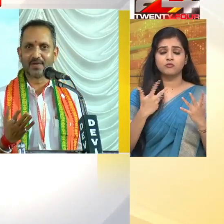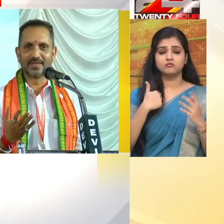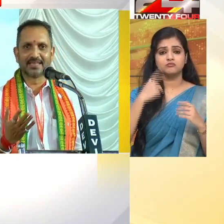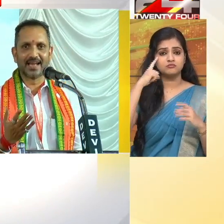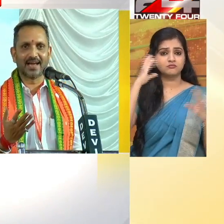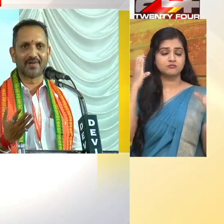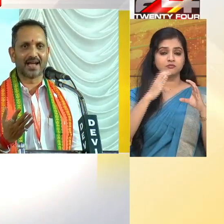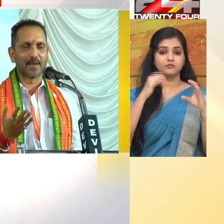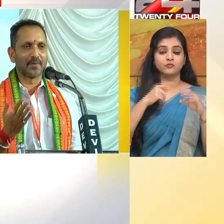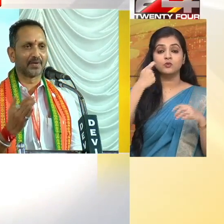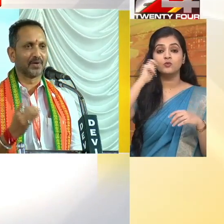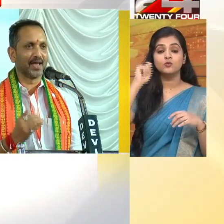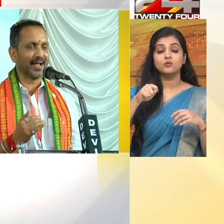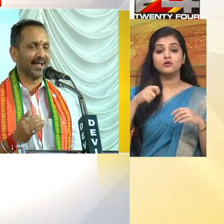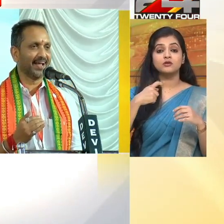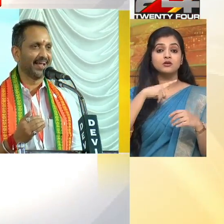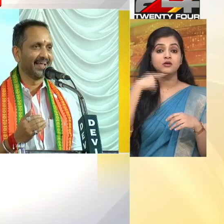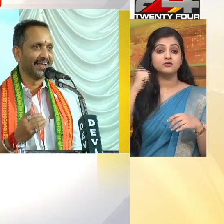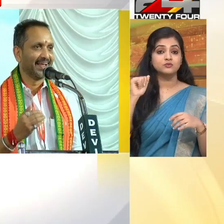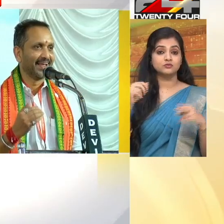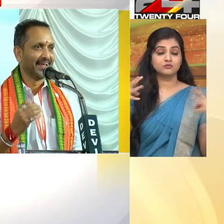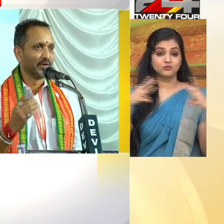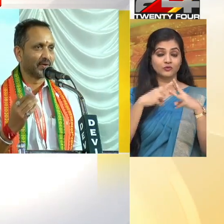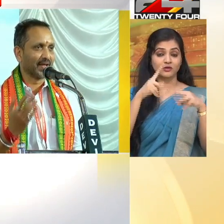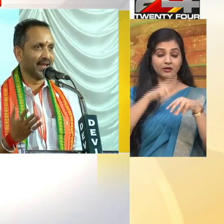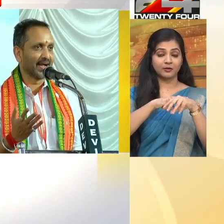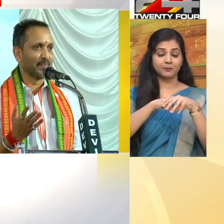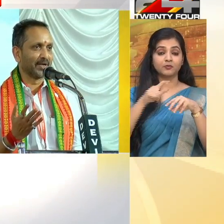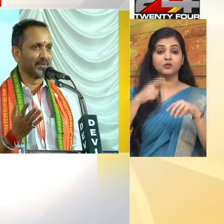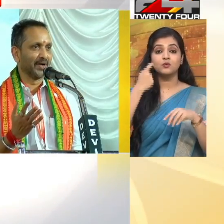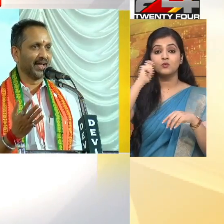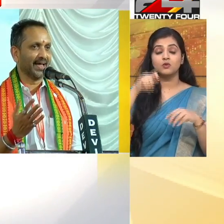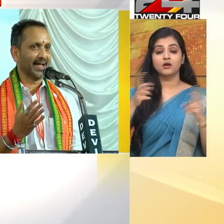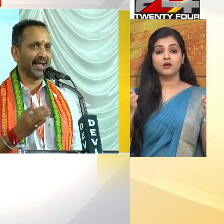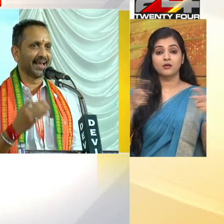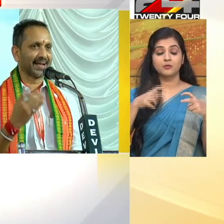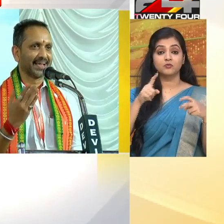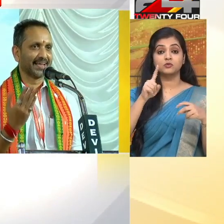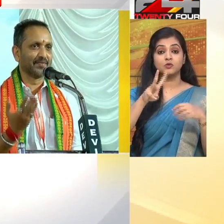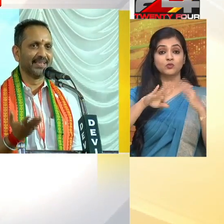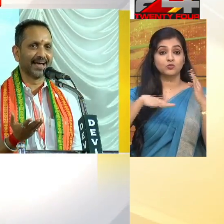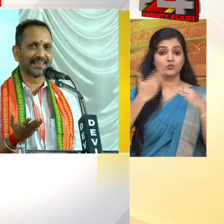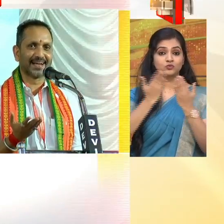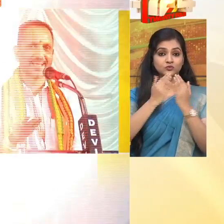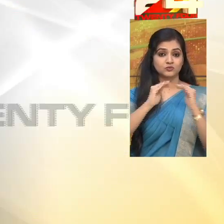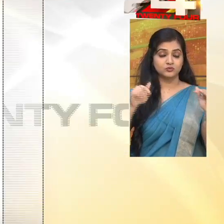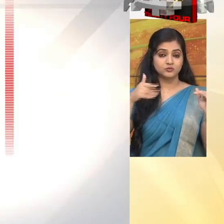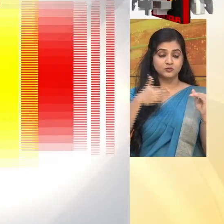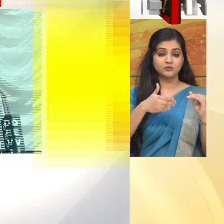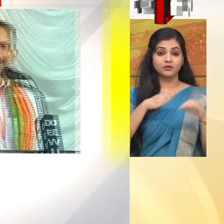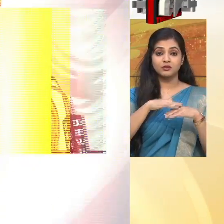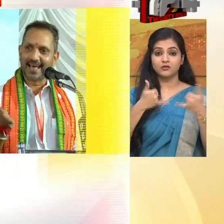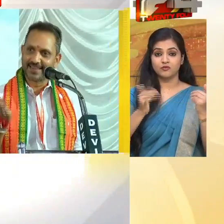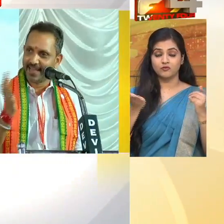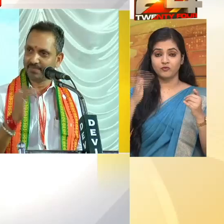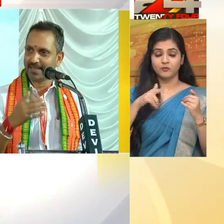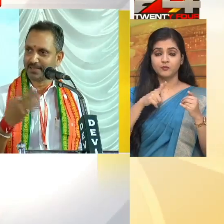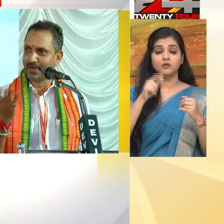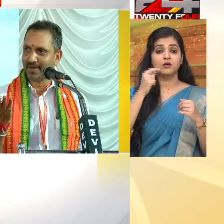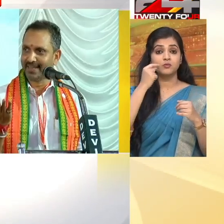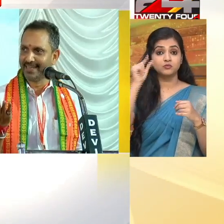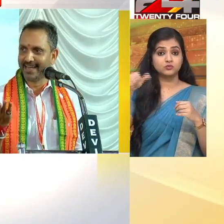റഷ്യ യുദ്ധത്തിൽ അവിടെ അകപ്പെട്ടുപോയ, യുക്രൈനിൽ അകപ്പെട്ടുപോയ ആയിരക്കണക്കിന് വിദ്യാർത്ഥികളെ എങ്ങനെയാണ്